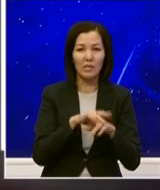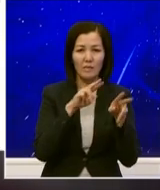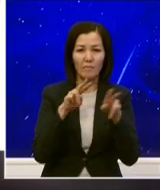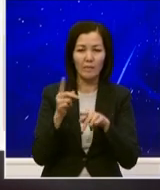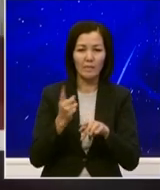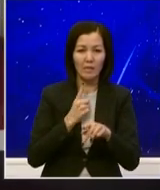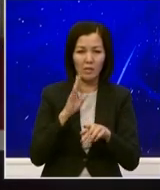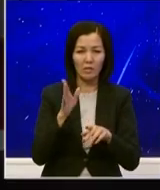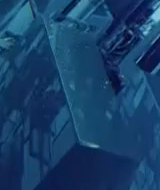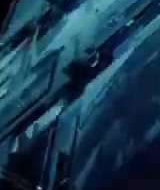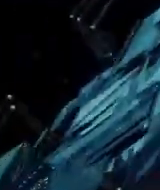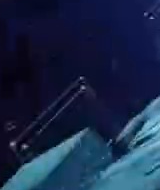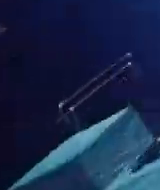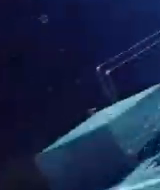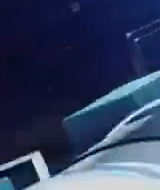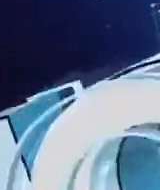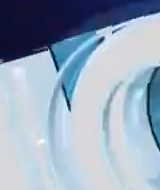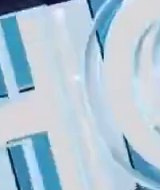стражей.